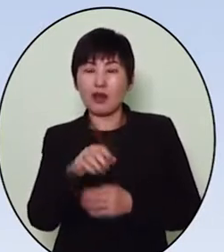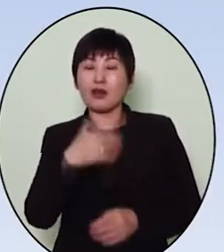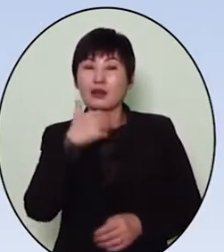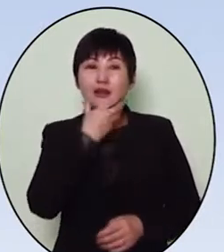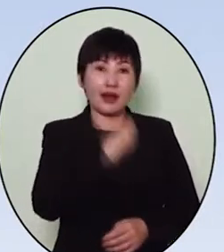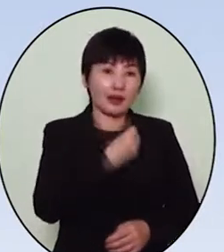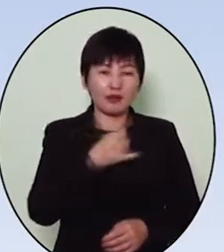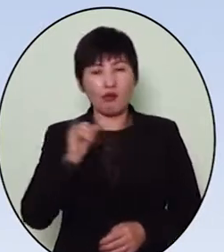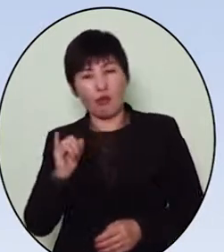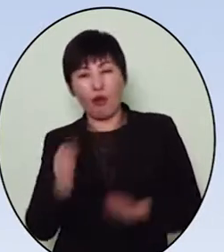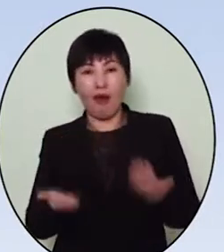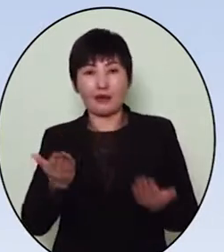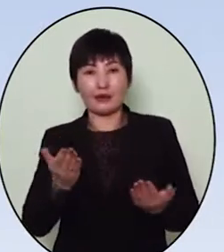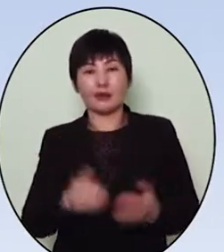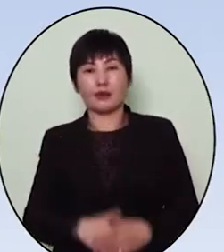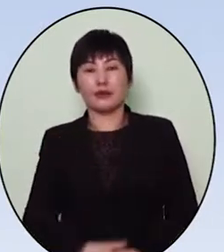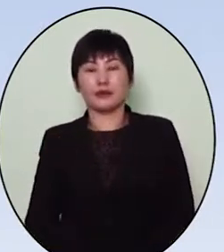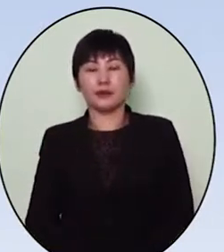сайхан уу, муухай юу?